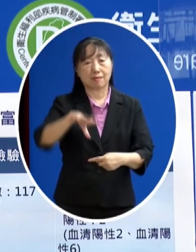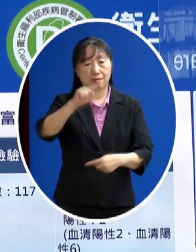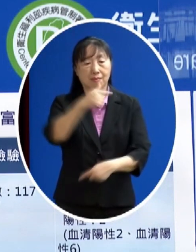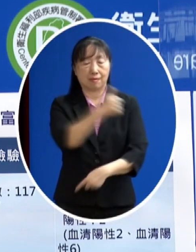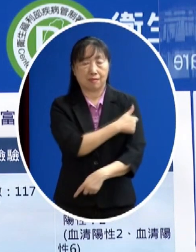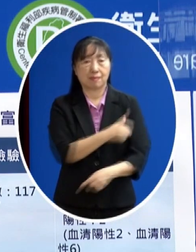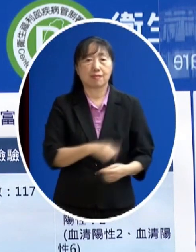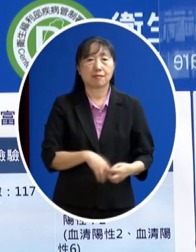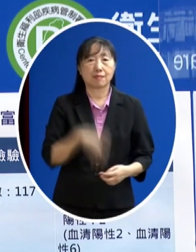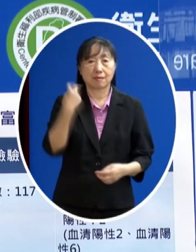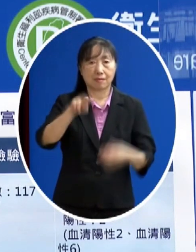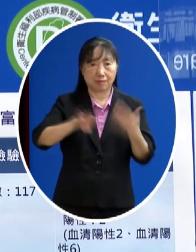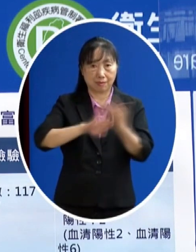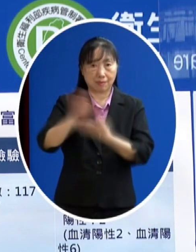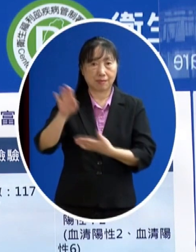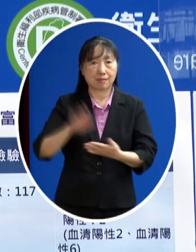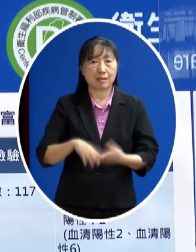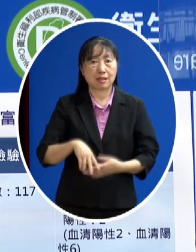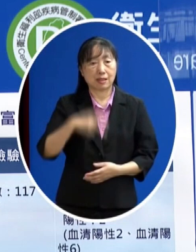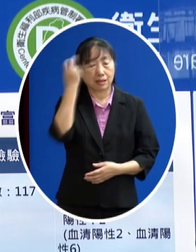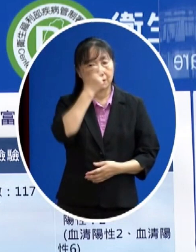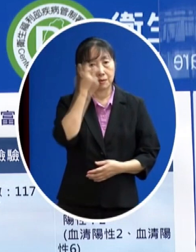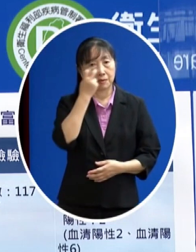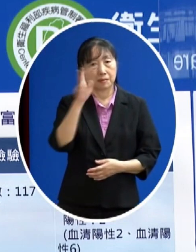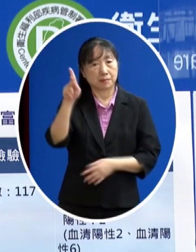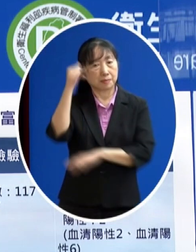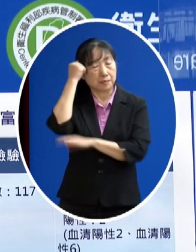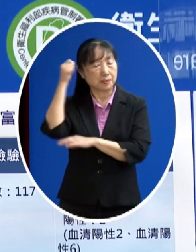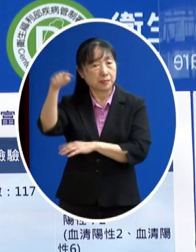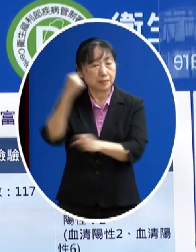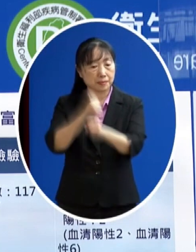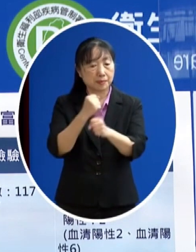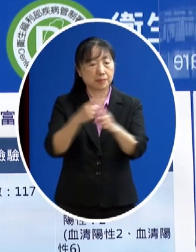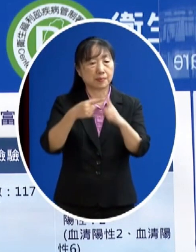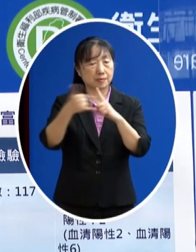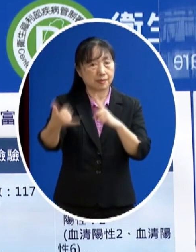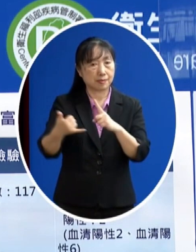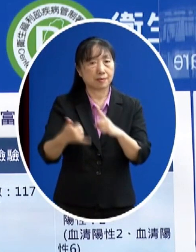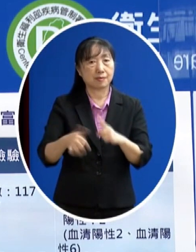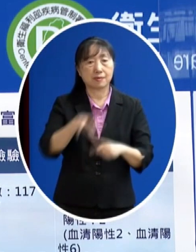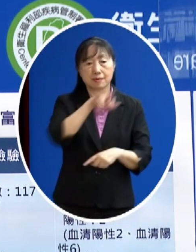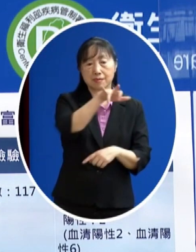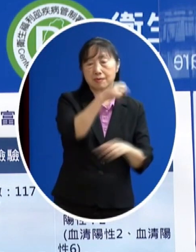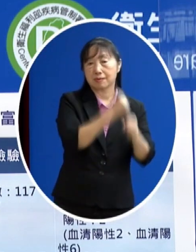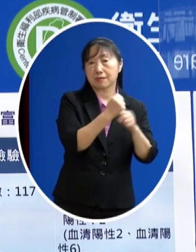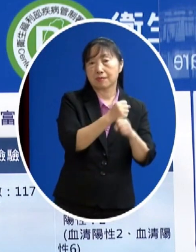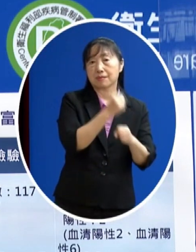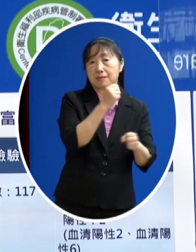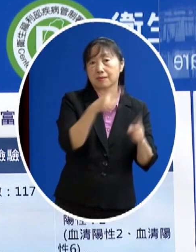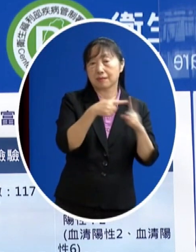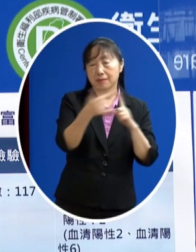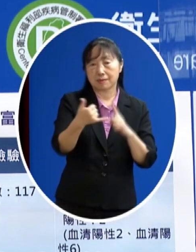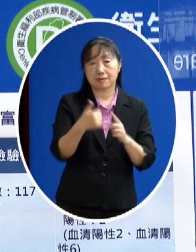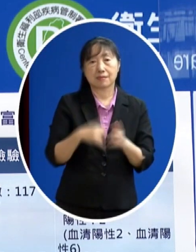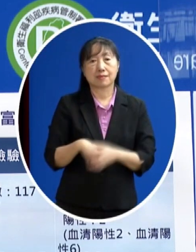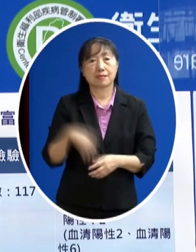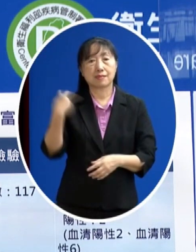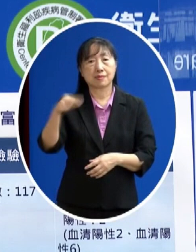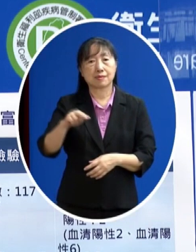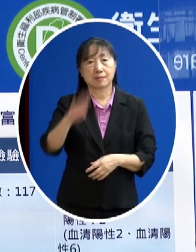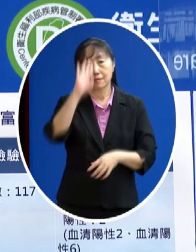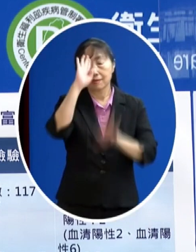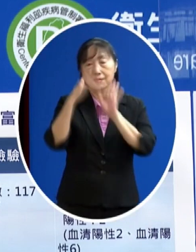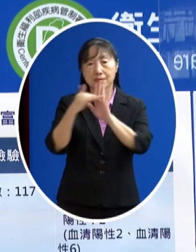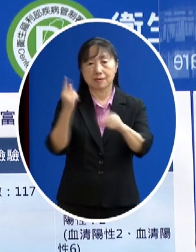的要求，在我们的检疫旅社工作的人员，那机组人员，那还有防疫